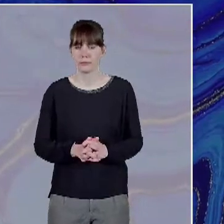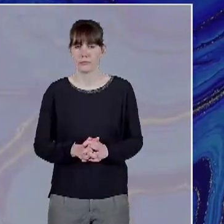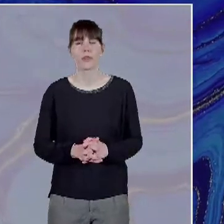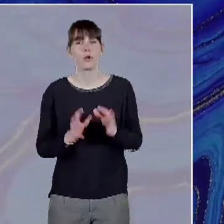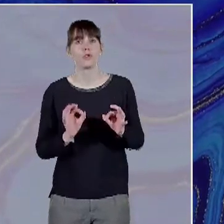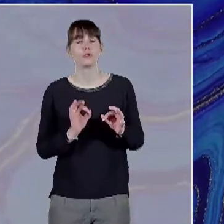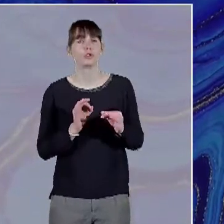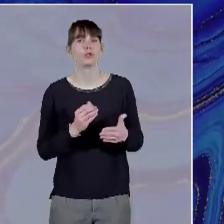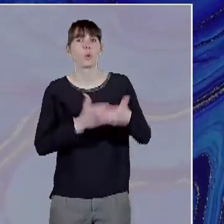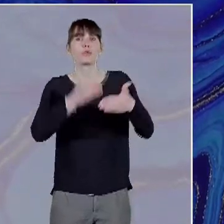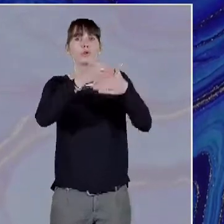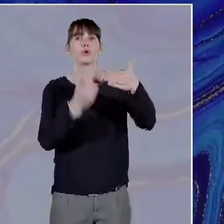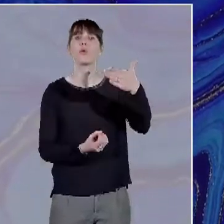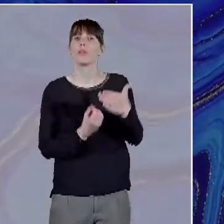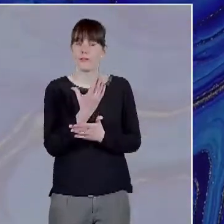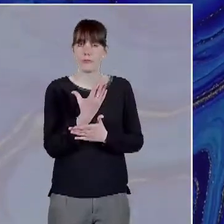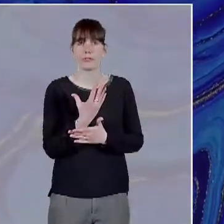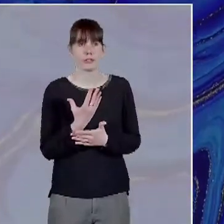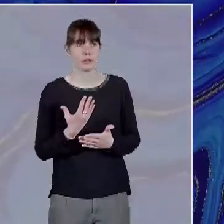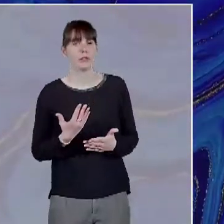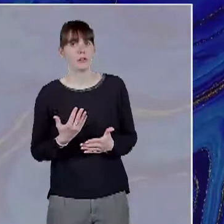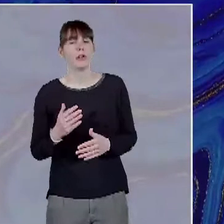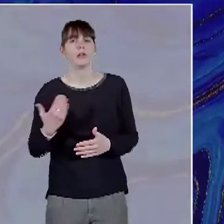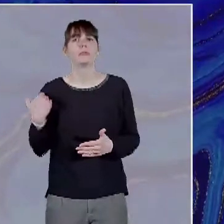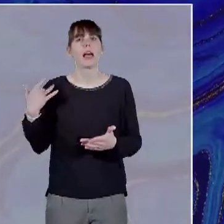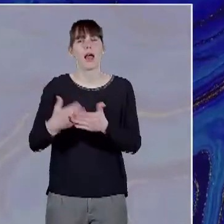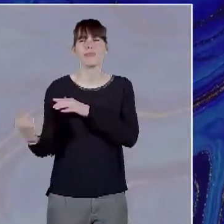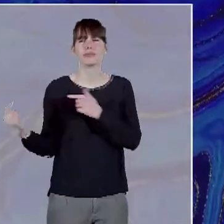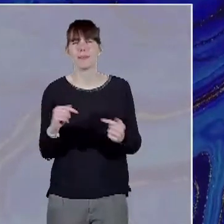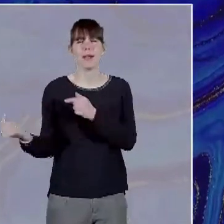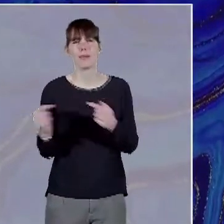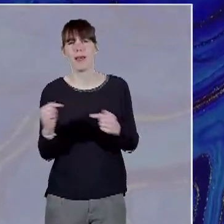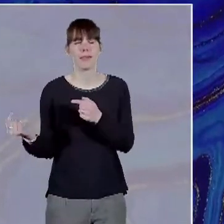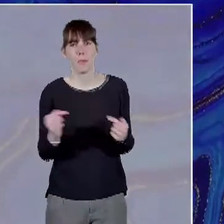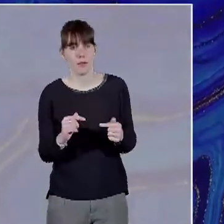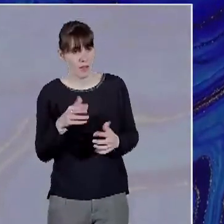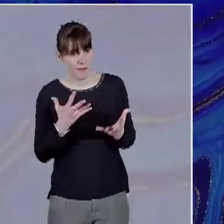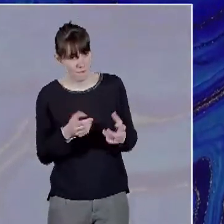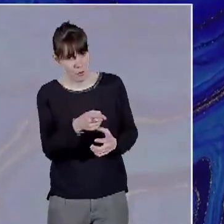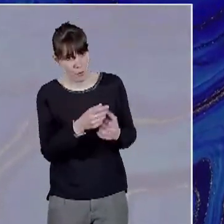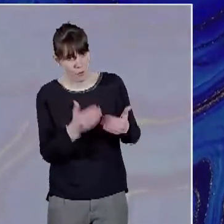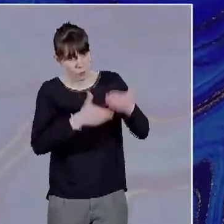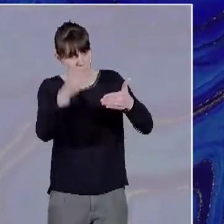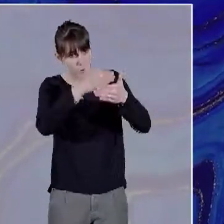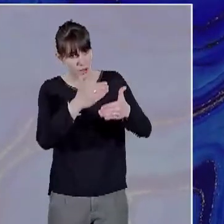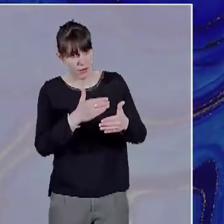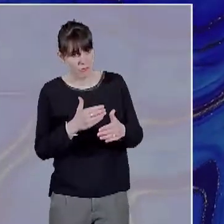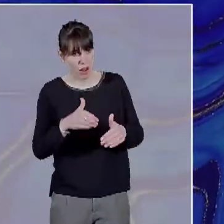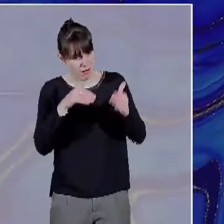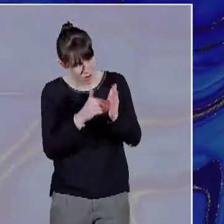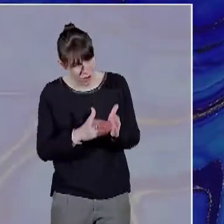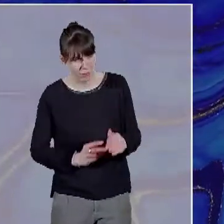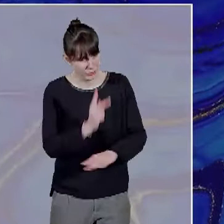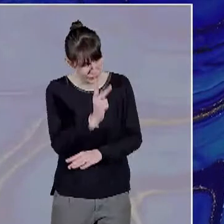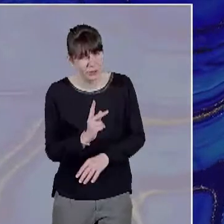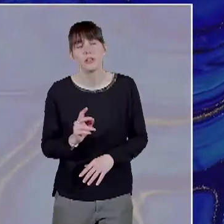construction neuve, oui, alors c'est un sujet aussi qui a fait débat pendant la campagne. Vous voulez construire davantage, justement? Bah, à Paris, nous, en